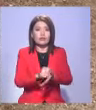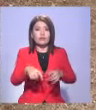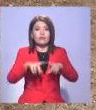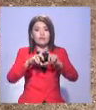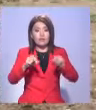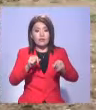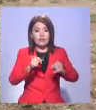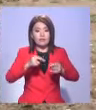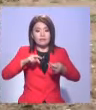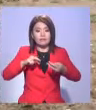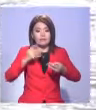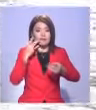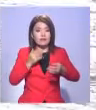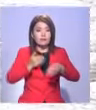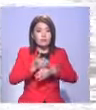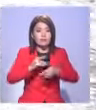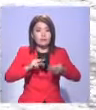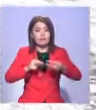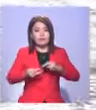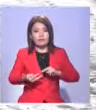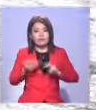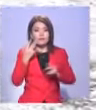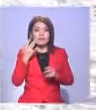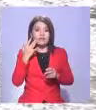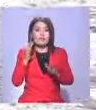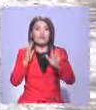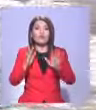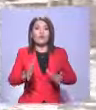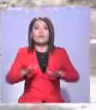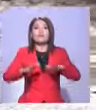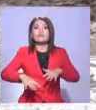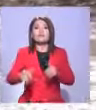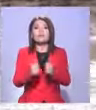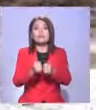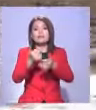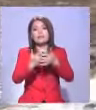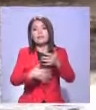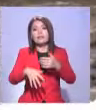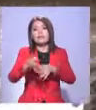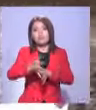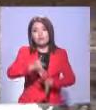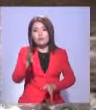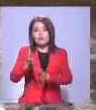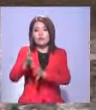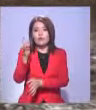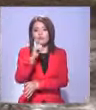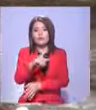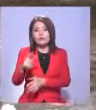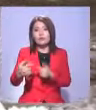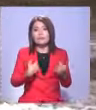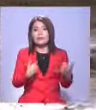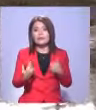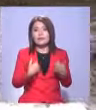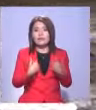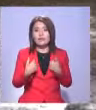далада киімімді ауыстырып кіремін. Жол азабын жеке үйлер ғана емес, осы маңайдағы бірнеше көп қабатты үйдің тұрғындары да тартып